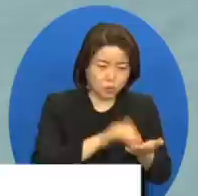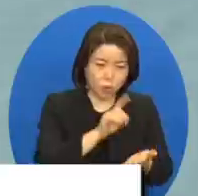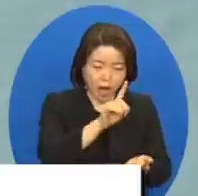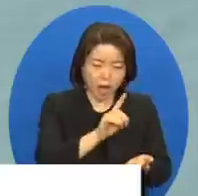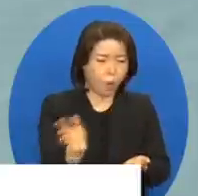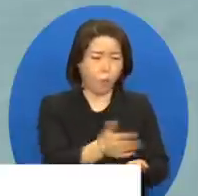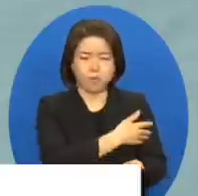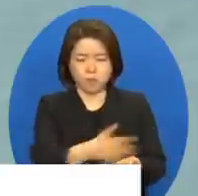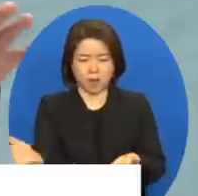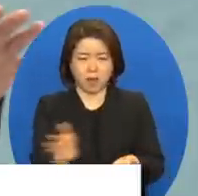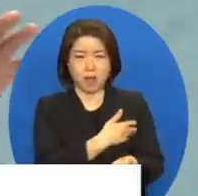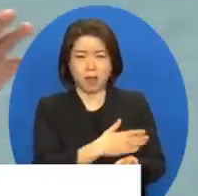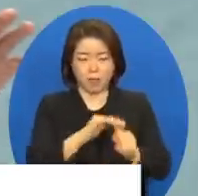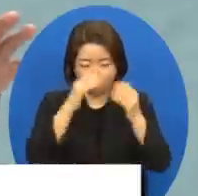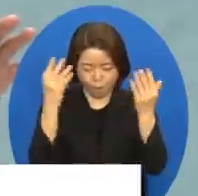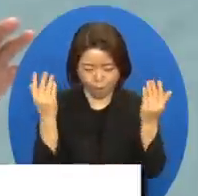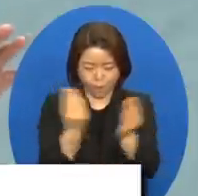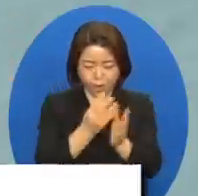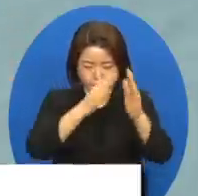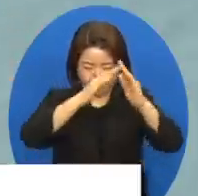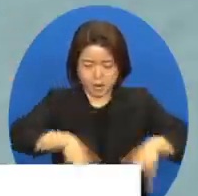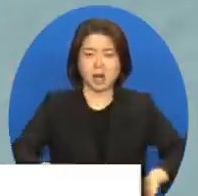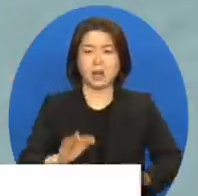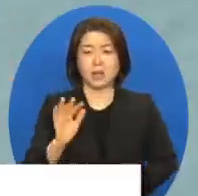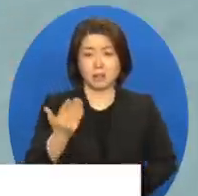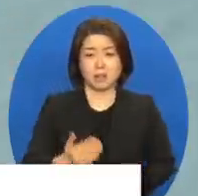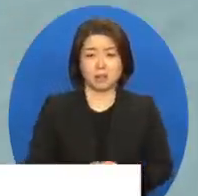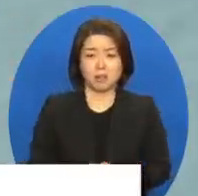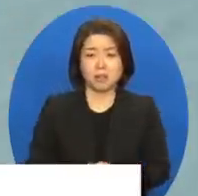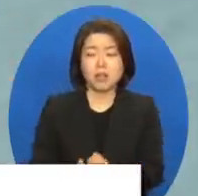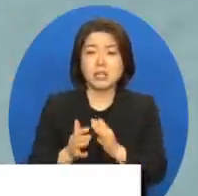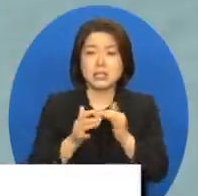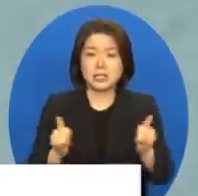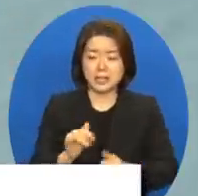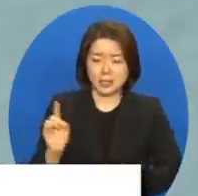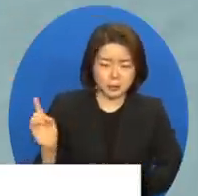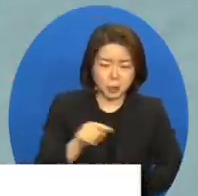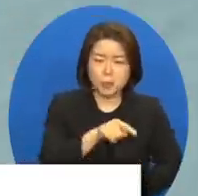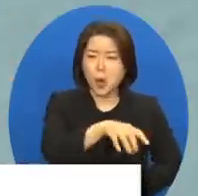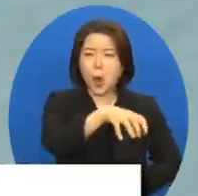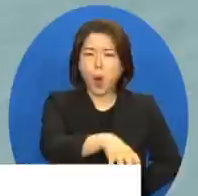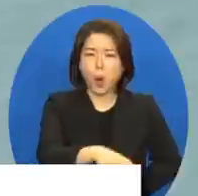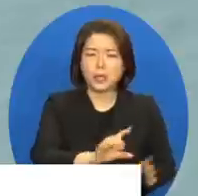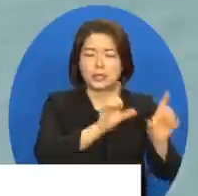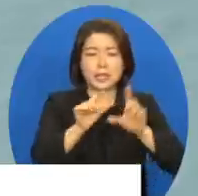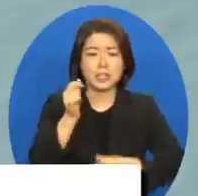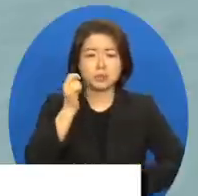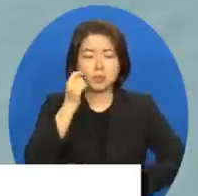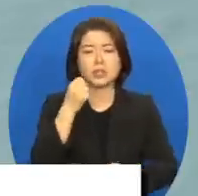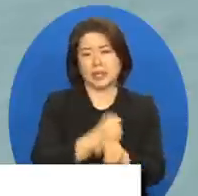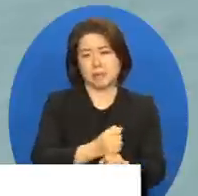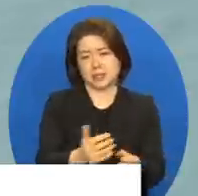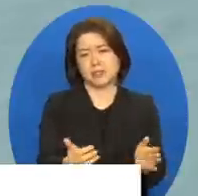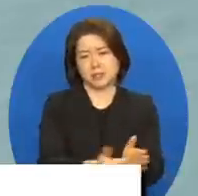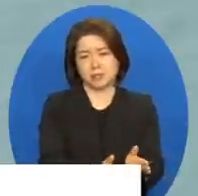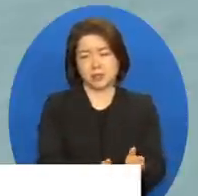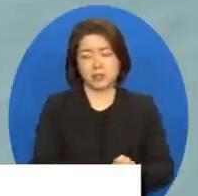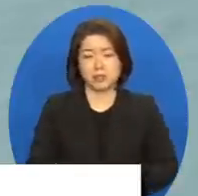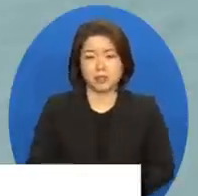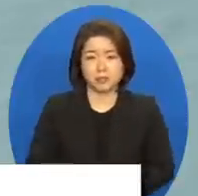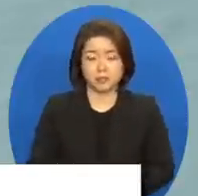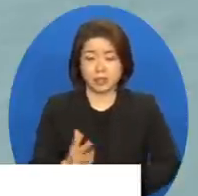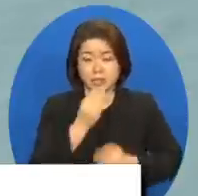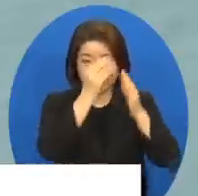정도로 완전히 예루살렘은 무너집니다. 사람이 도무지 거기 있을 수 없게 만들었습니다. 성전은